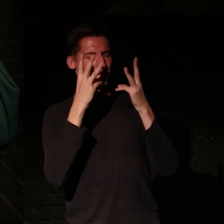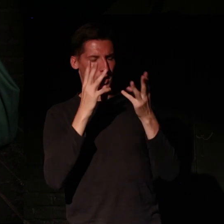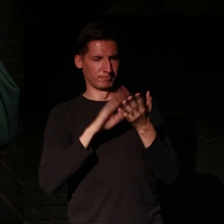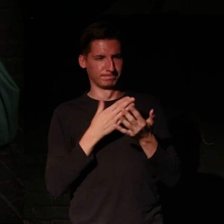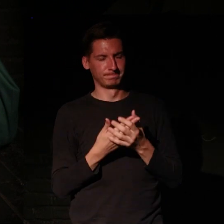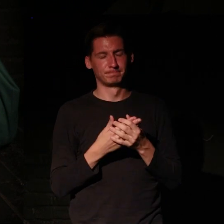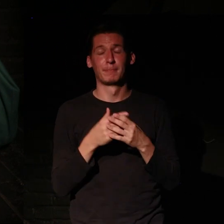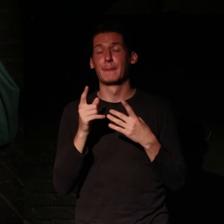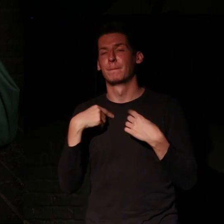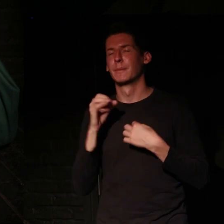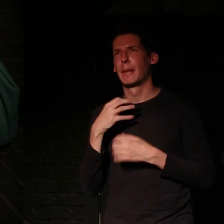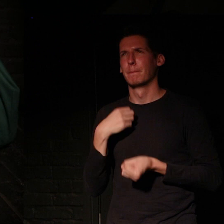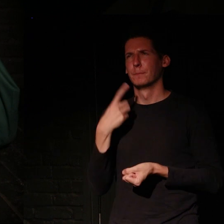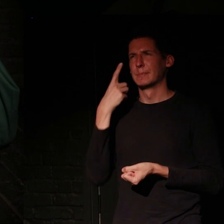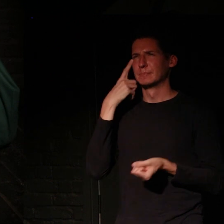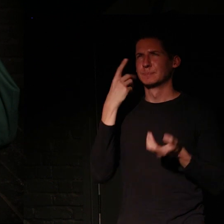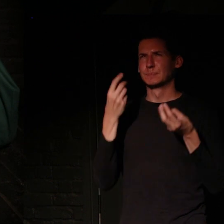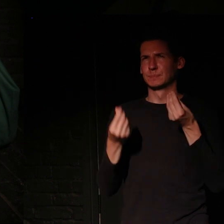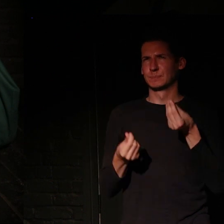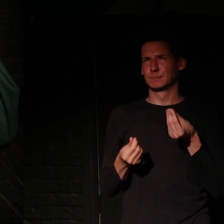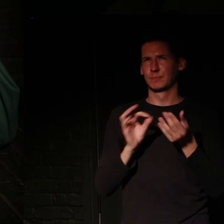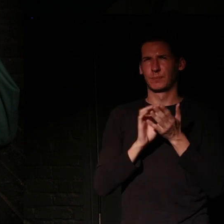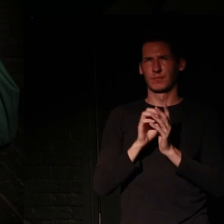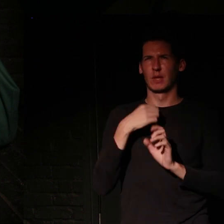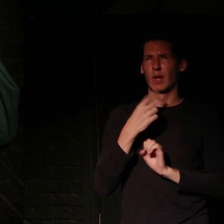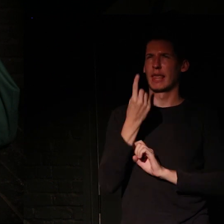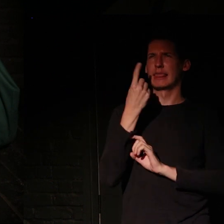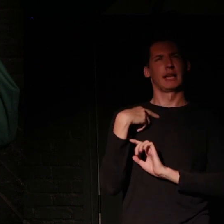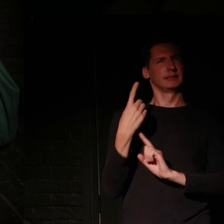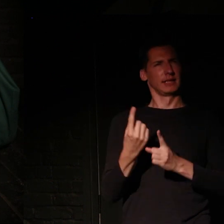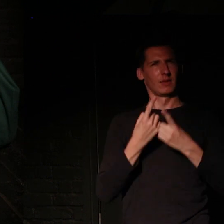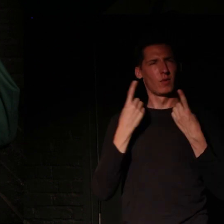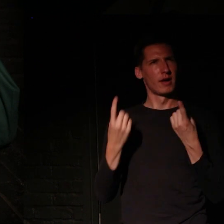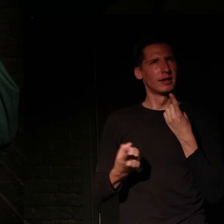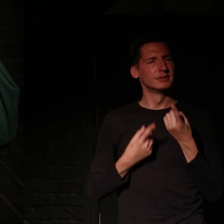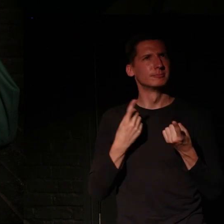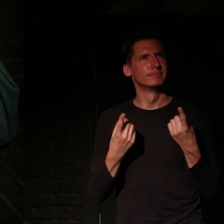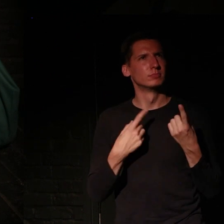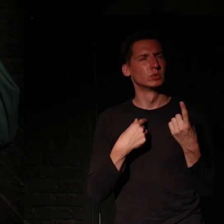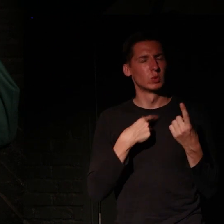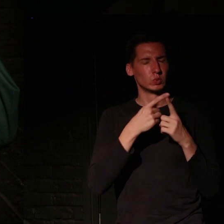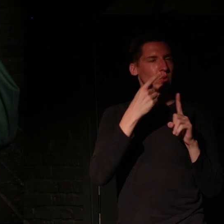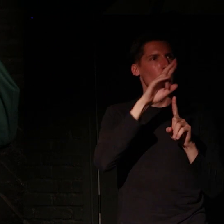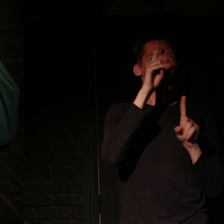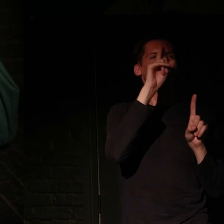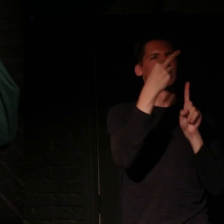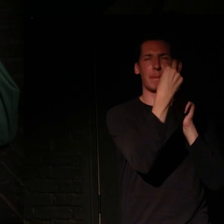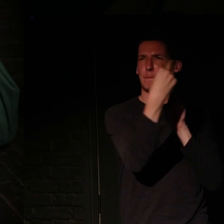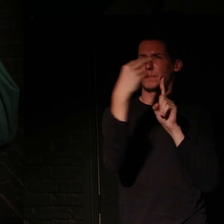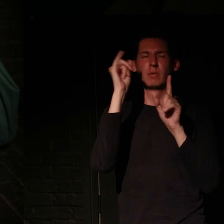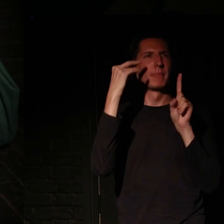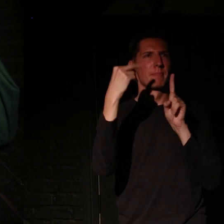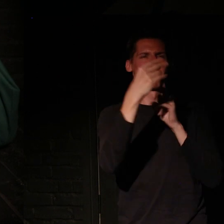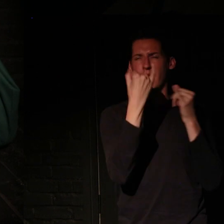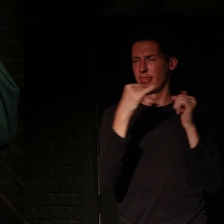Przychodzi mi do głowy jeszcze jedna taka sytuacja, w której te różne ludzkie perspektywy przy